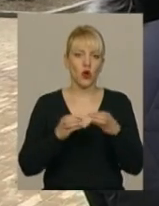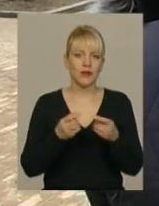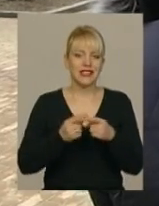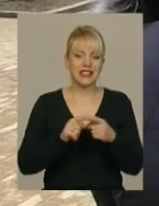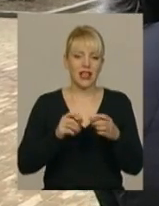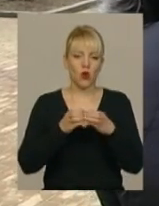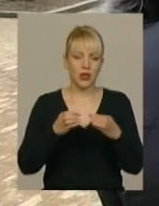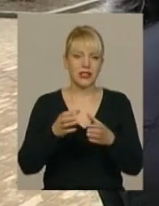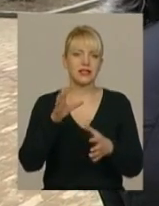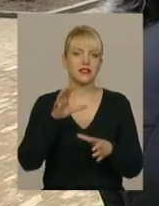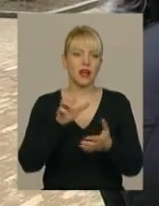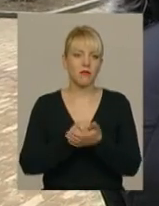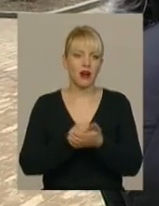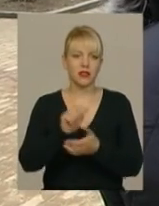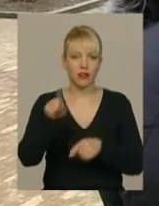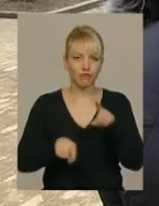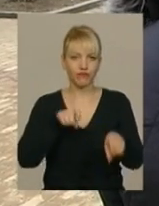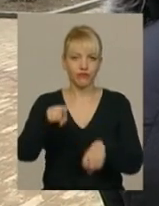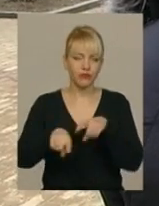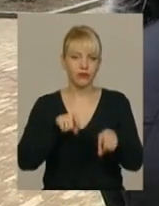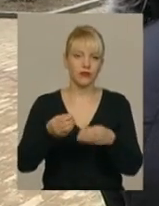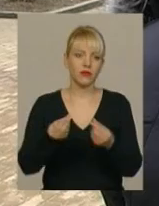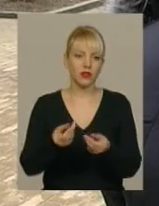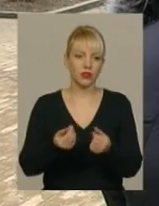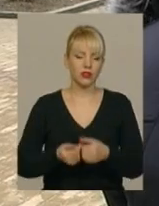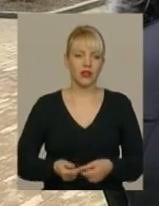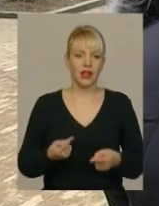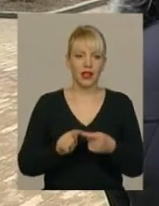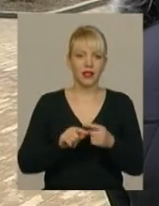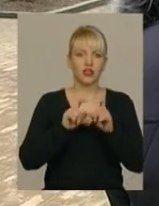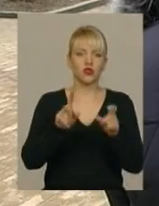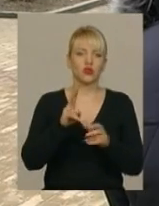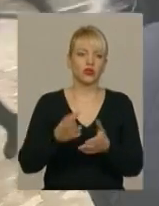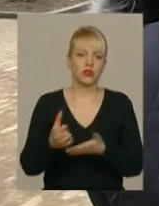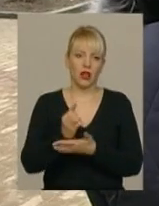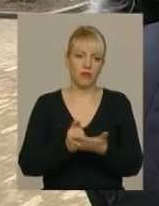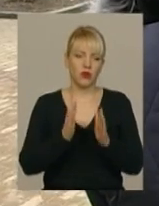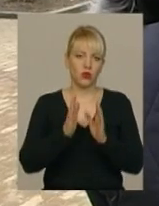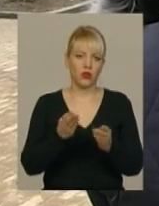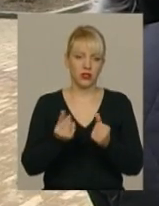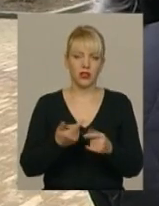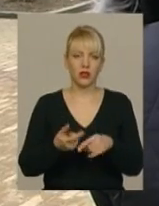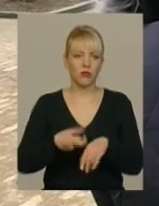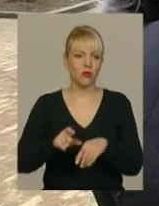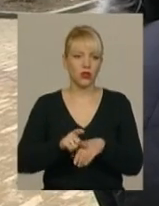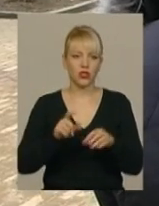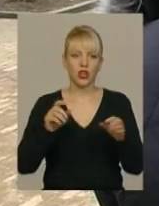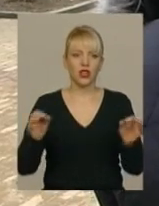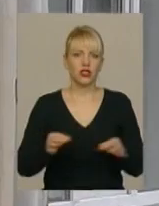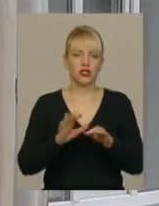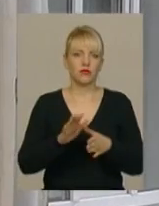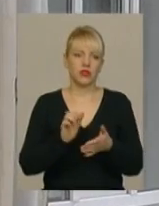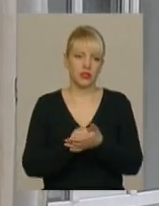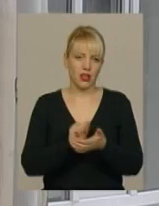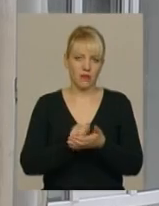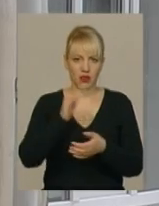займається поборами з батьків. Це структура, яка тільки збирає гроші на все. Більше дітейський комітет не займається нічим.